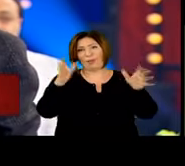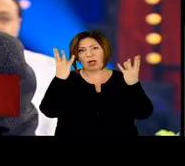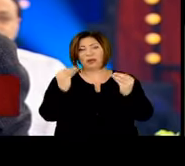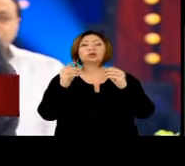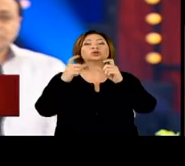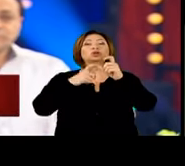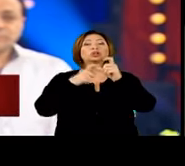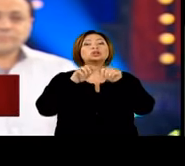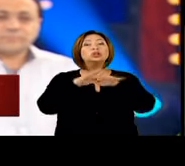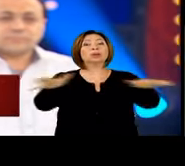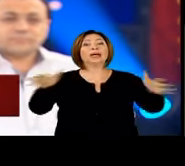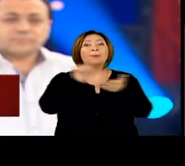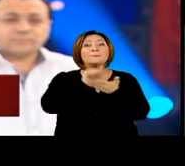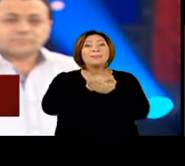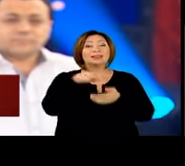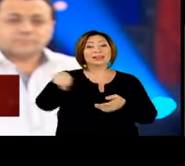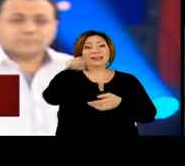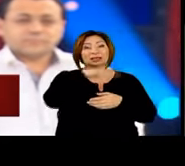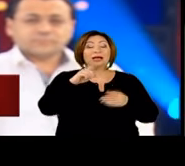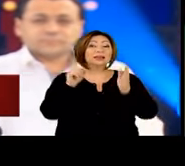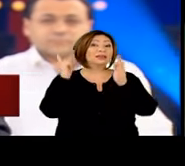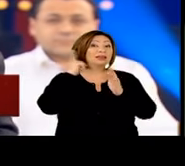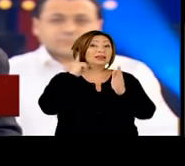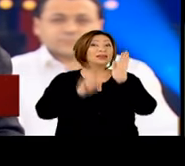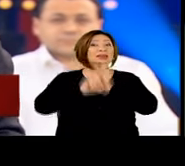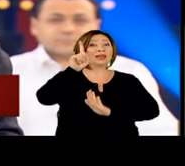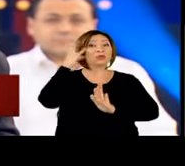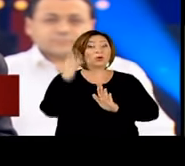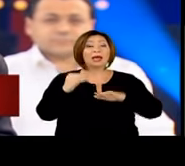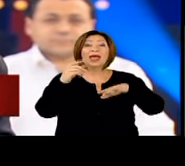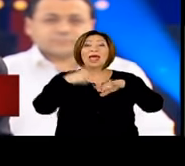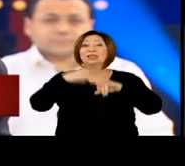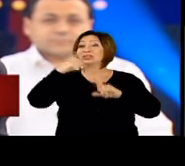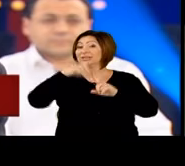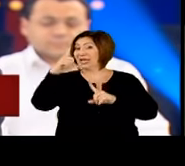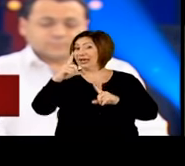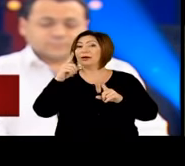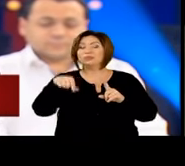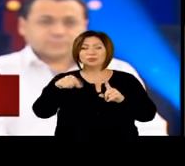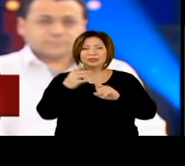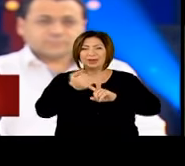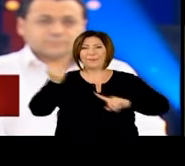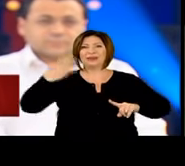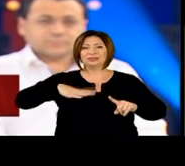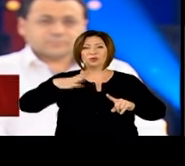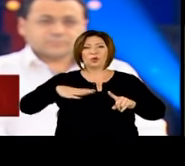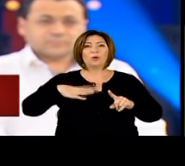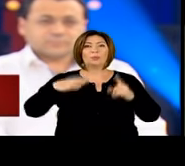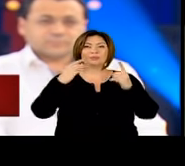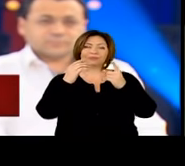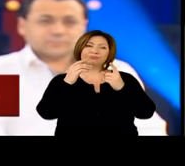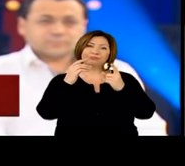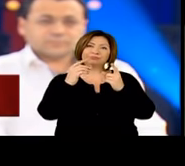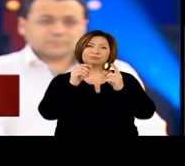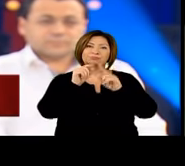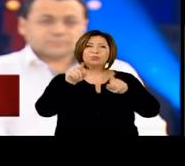sosyal medyada trend olmuş hashtagler listesinde tabii ki bu kebap istiyorum hashtagiyle